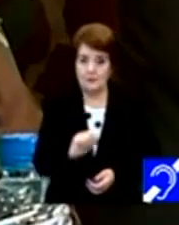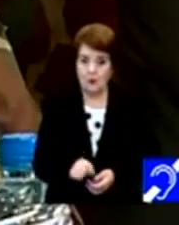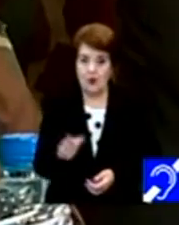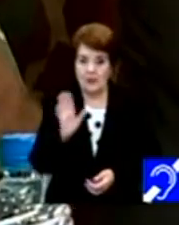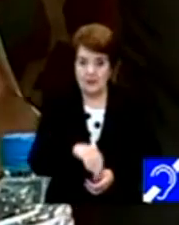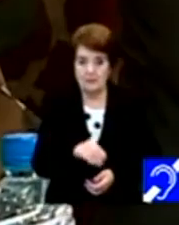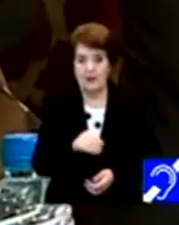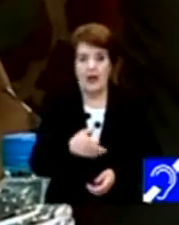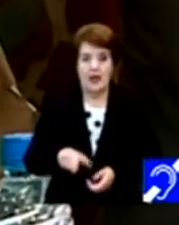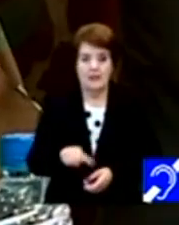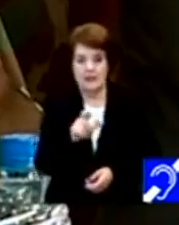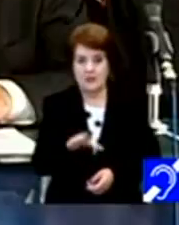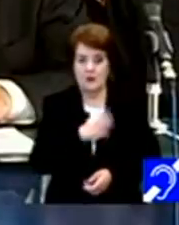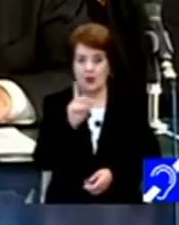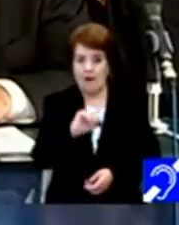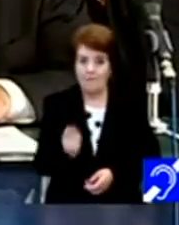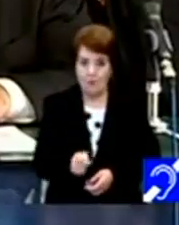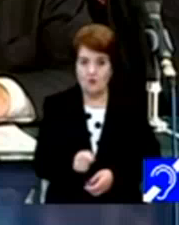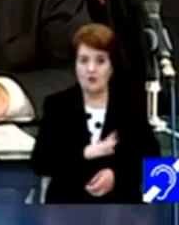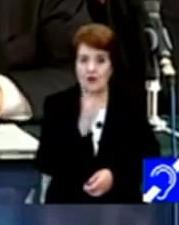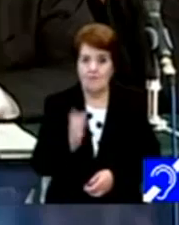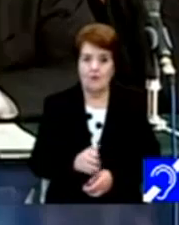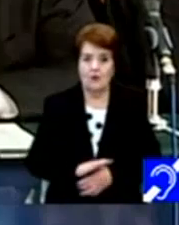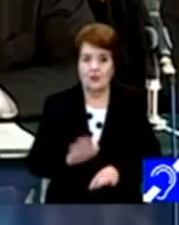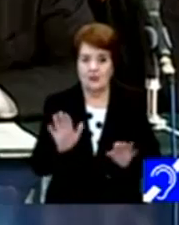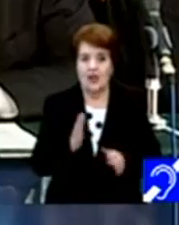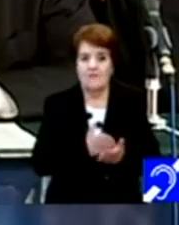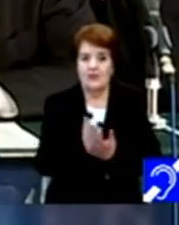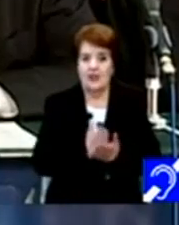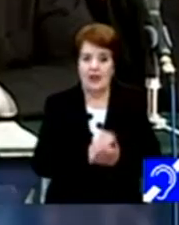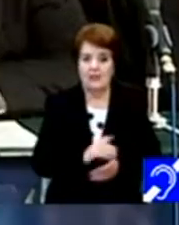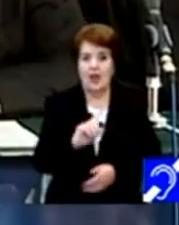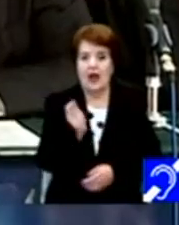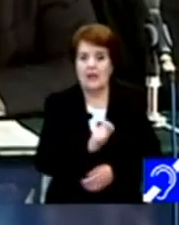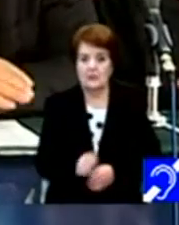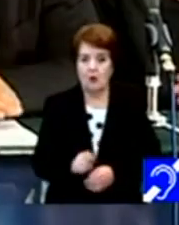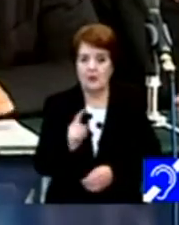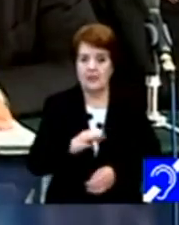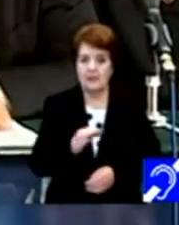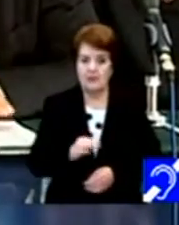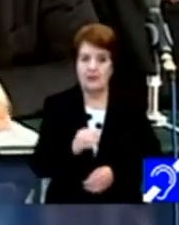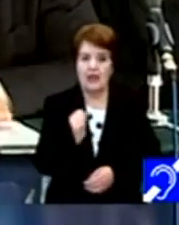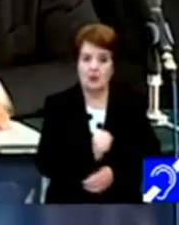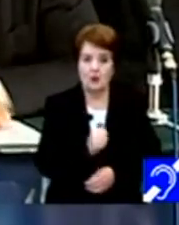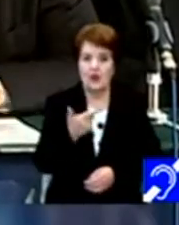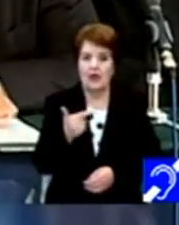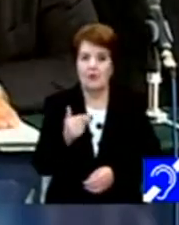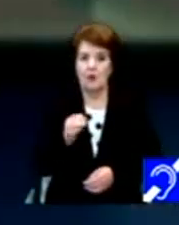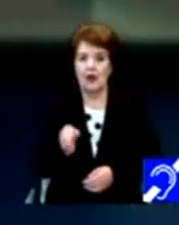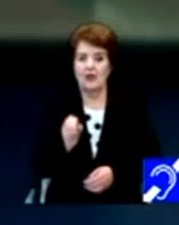fost comandant al brigăzii Fulger și vicepreședinte al Uniunii Veteranilor Războiului de Independență. Anton Gâmurare s-a născut